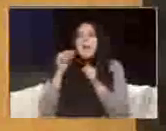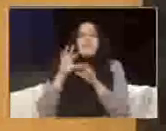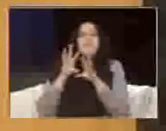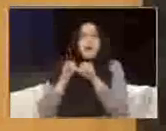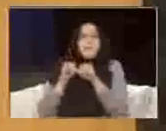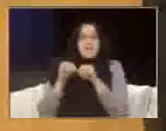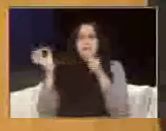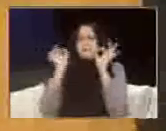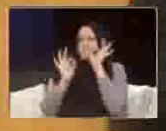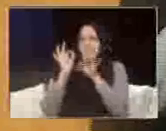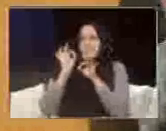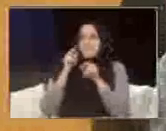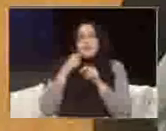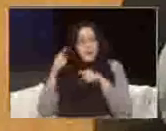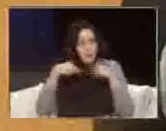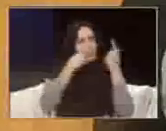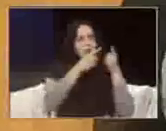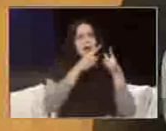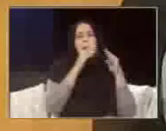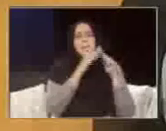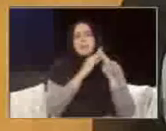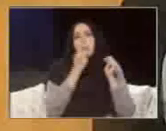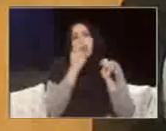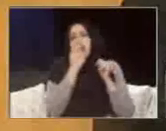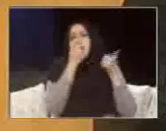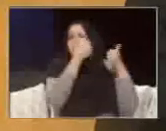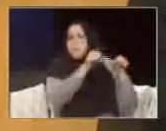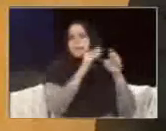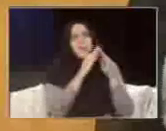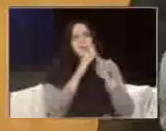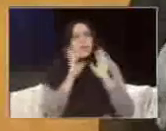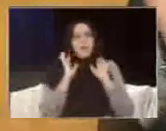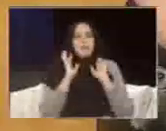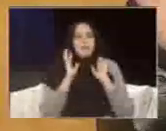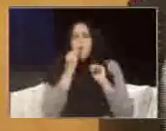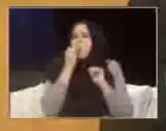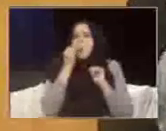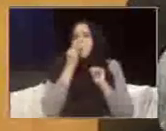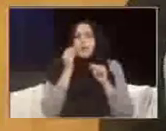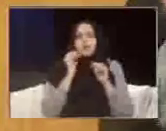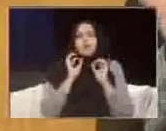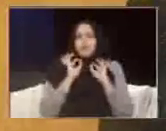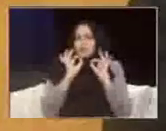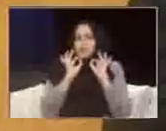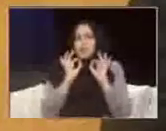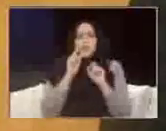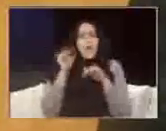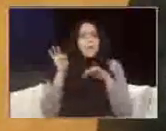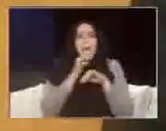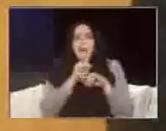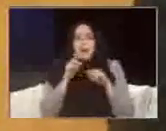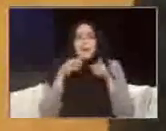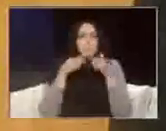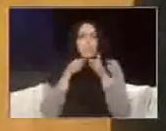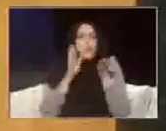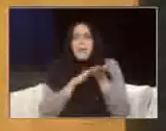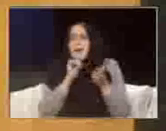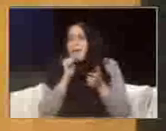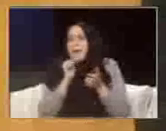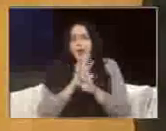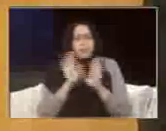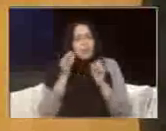قدرتش يعني انا عندي مشاكل، يقول لك روحي لدار روحي لدار باباك اعتدي. فعدتك صحيحه ما دام ما تزوجتيش فعدتك